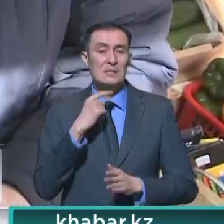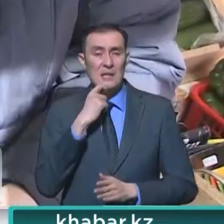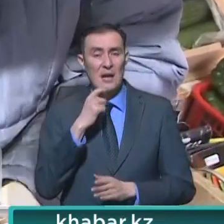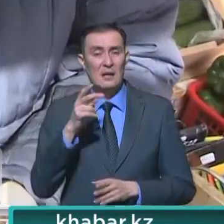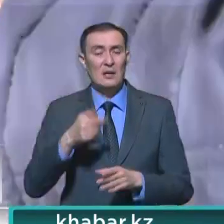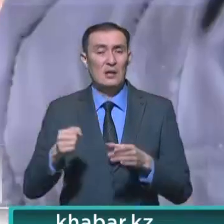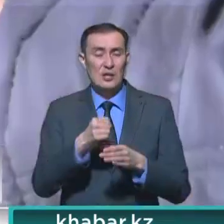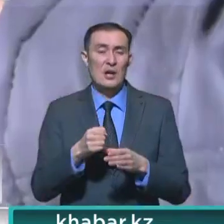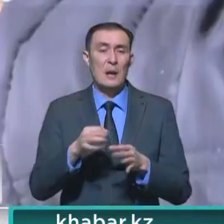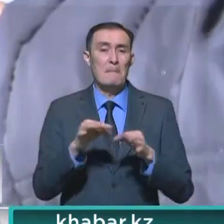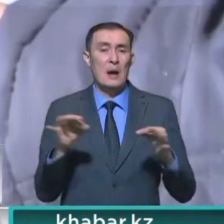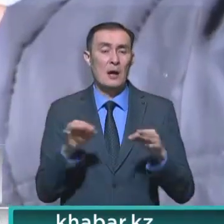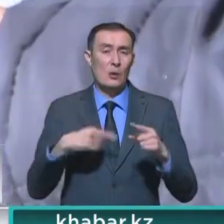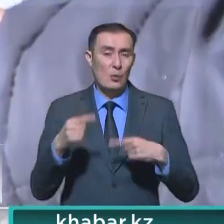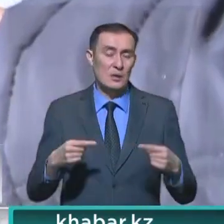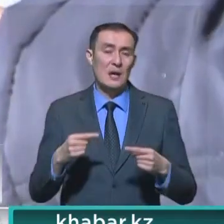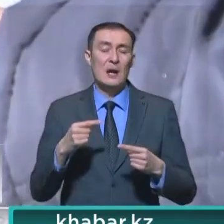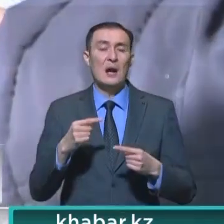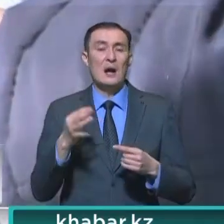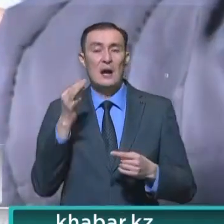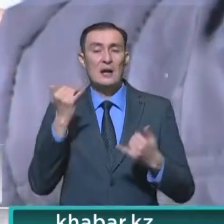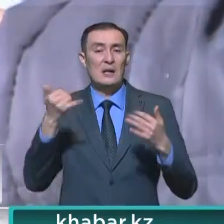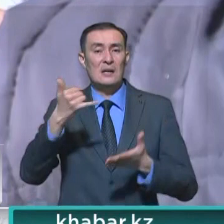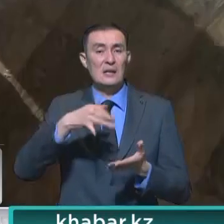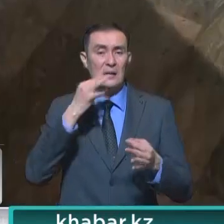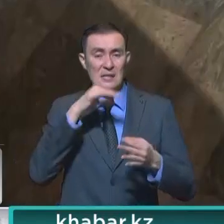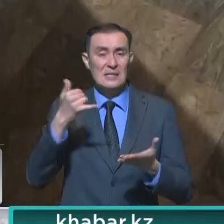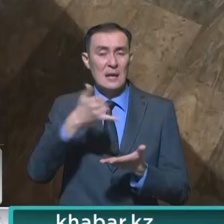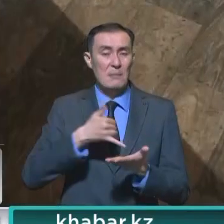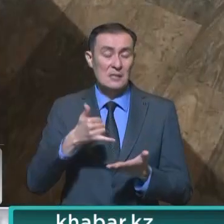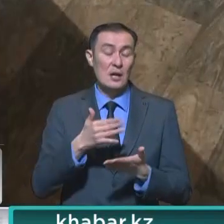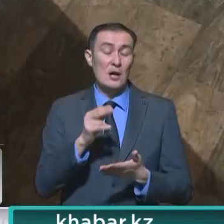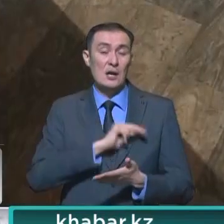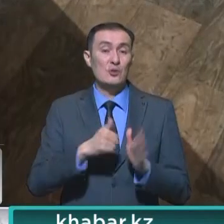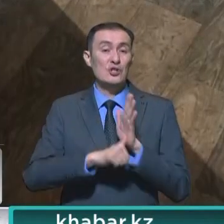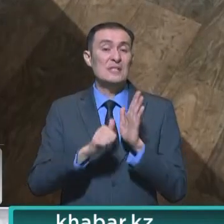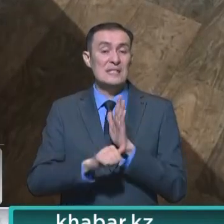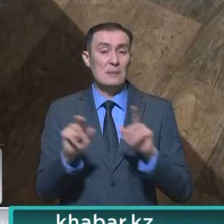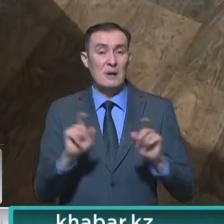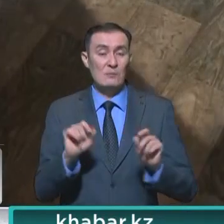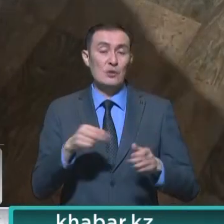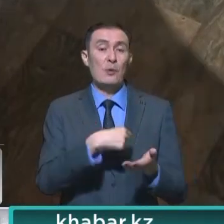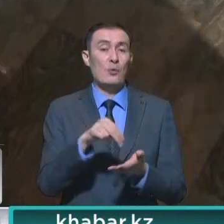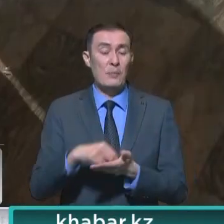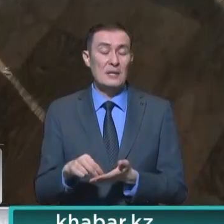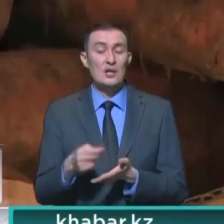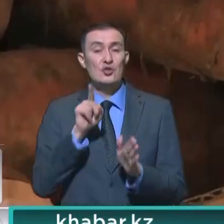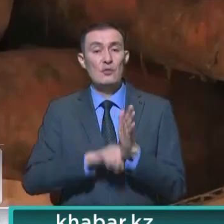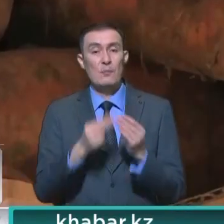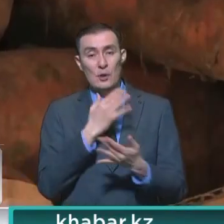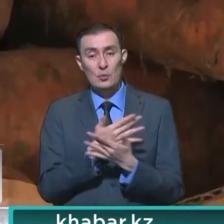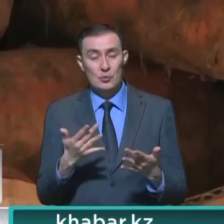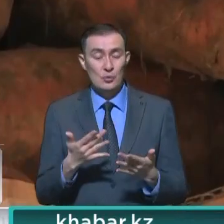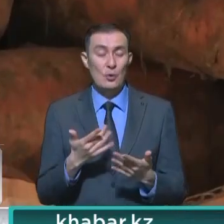гречка, макароны, растительное масло. Ну а в целом в Усть-Каменогорске действуют свыше 60 точек. Там можно приобрести социальную продукцию.